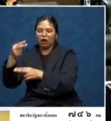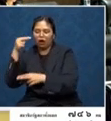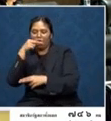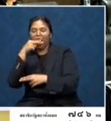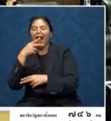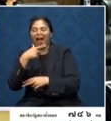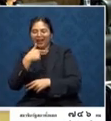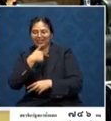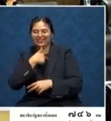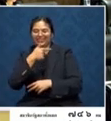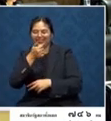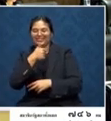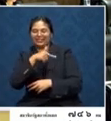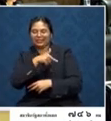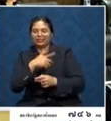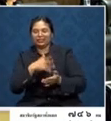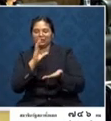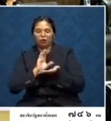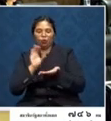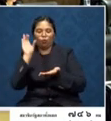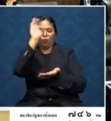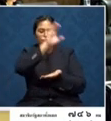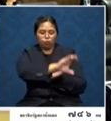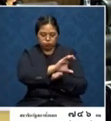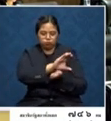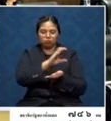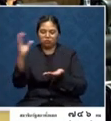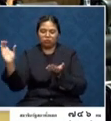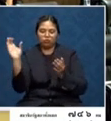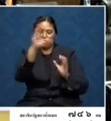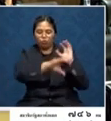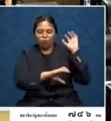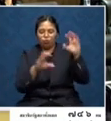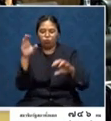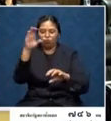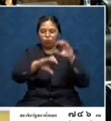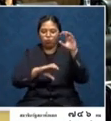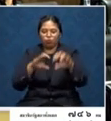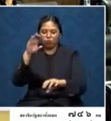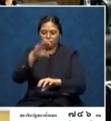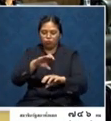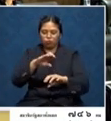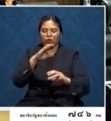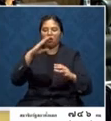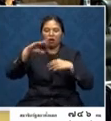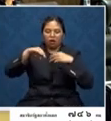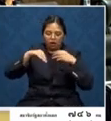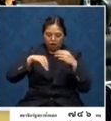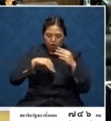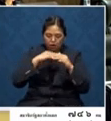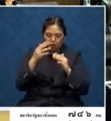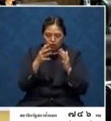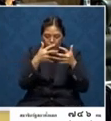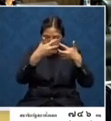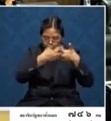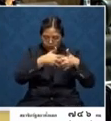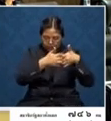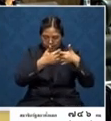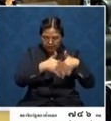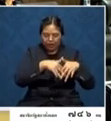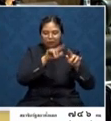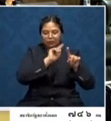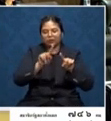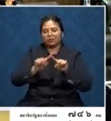งทุนเราก็จะมีเม็ดเงินอีกมหาศาลจากภาคเอกชนค่ะเข้ามาช่วยกันขับเคลื่อนอุตสาหกรรมซอฟต์พาวเวอร์และที่